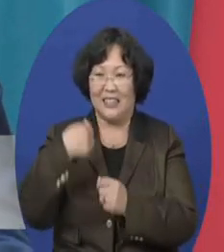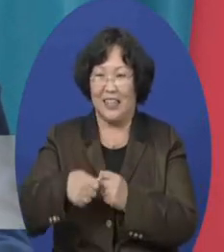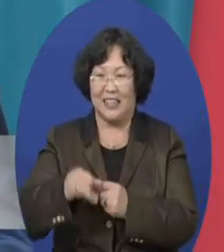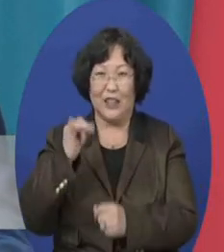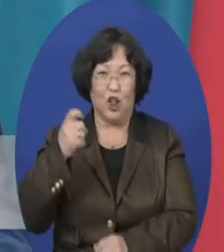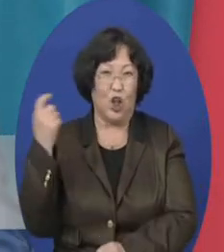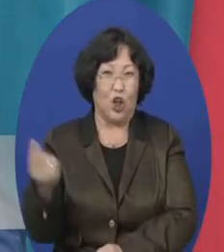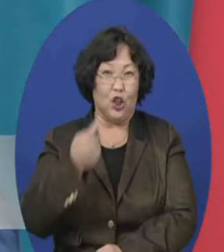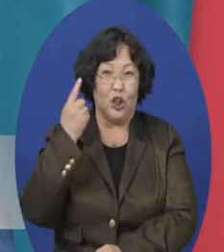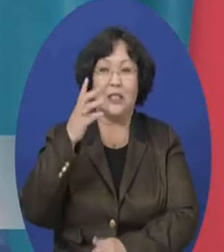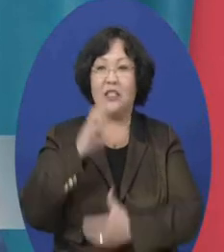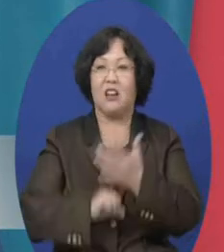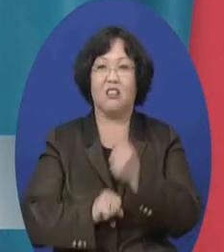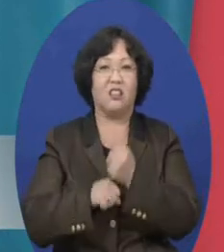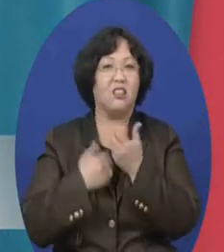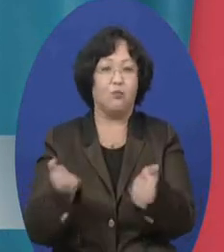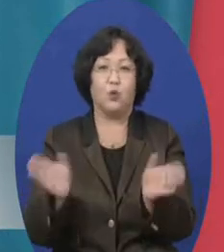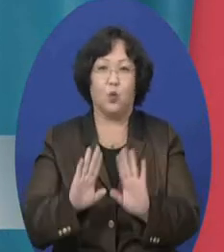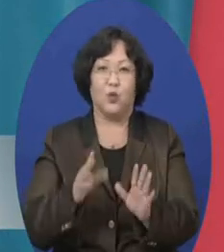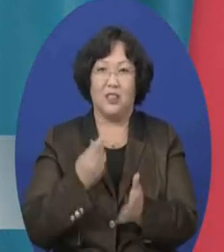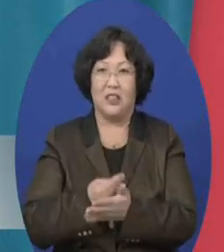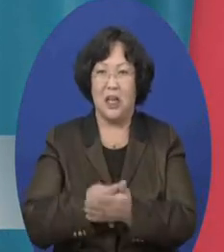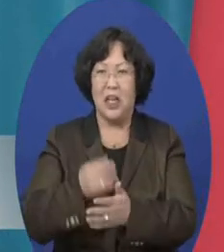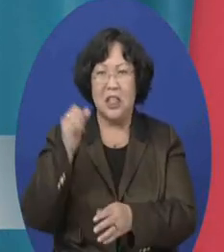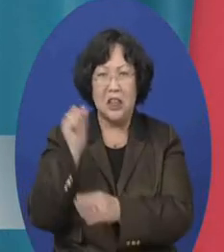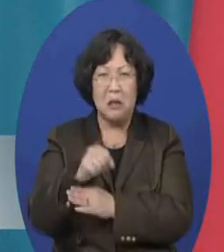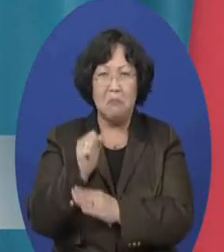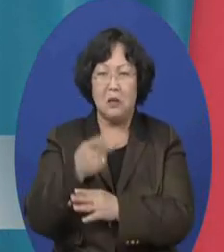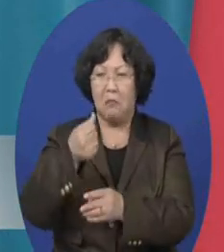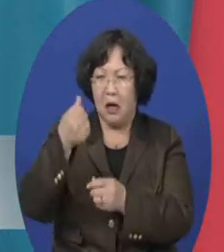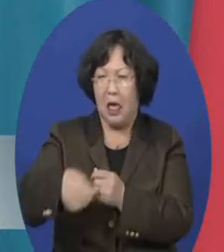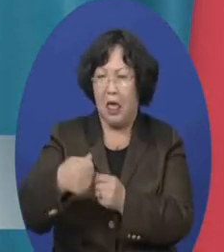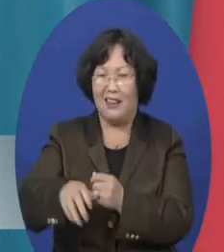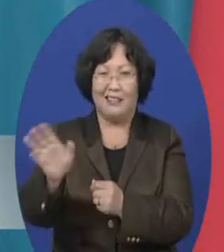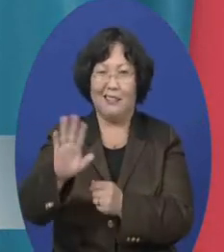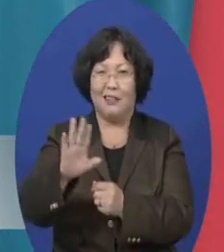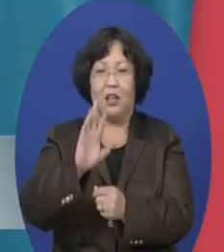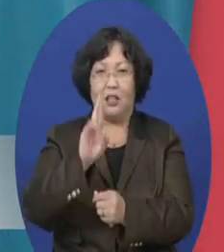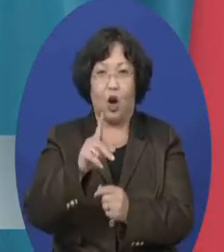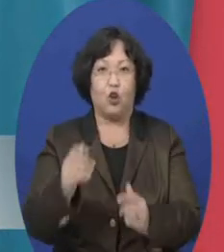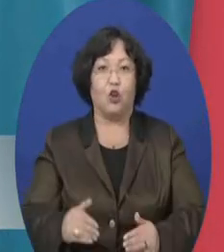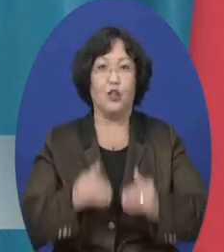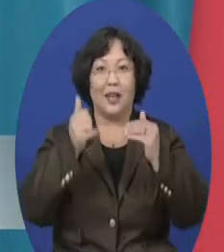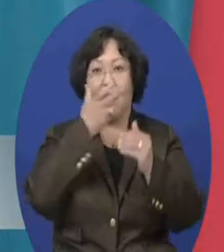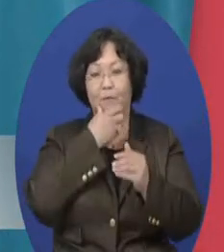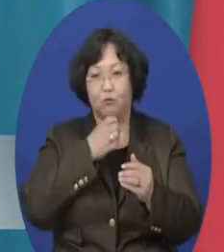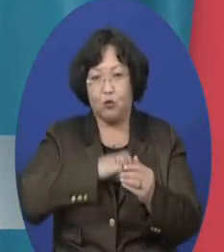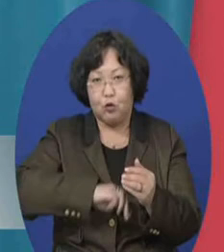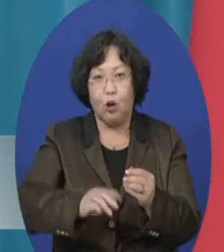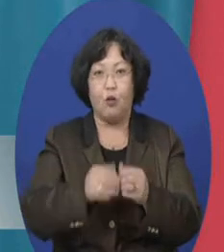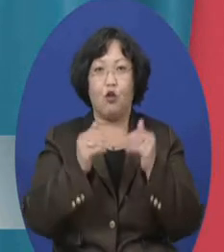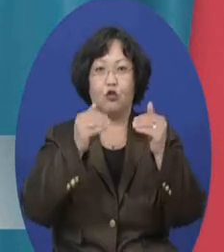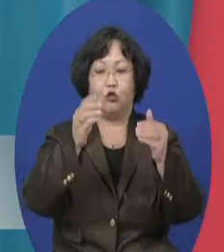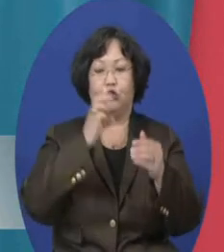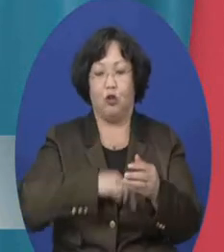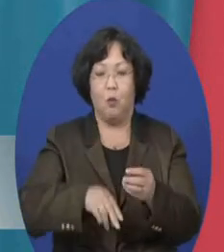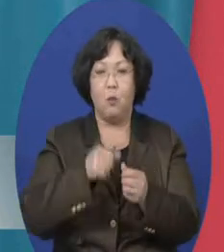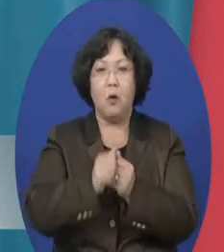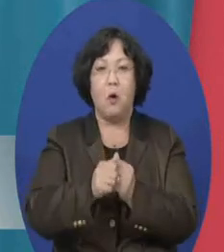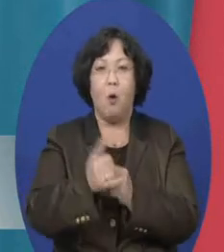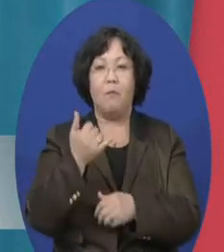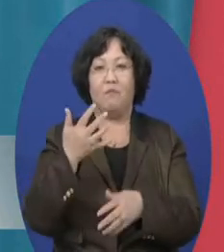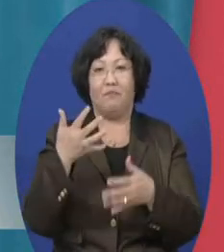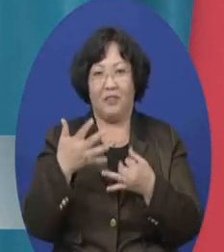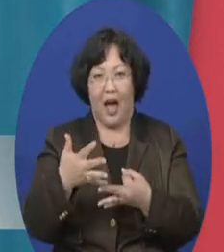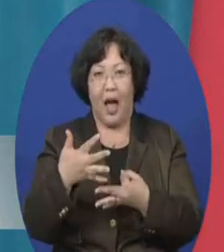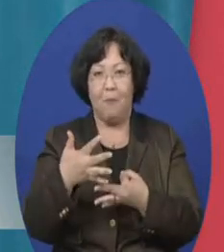хөрөнгө оруулалтыг санхүүжүүлэх, өөрөөр хэлбэл өрлөгөн хөрөнгө оруулалтаас хөгжлийн хөрөнгө оруулалт руу шилжнэ. За Улаанбаатар хотын авто замын